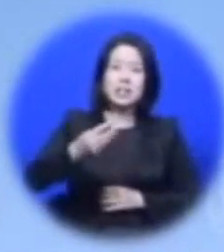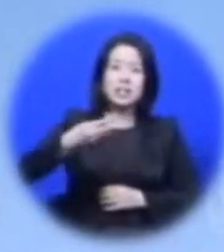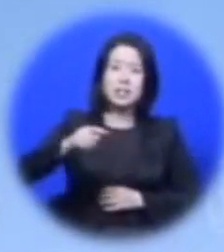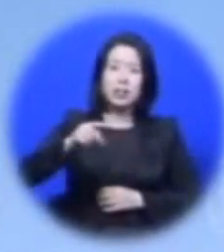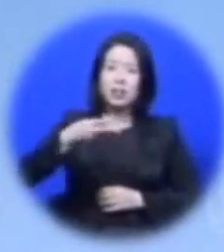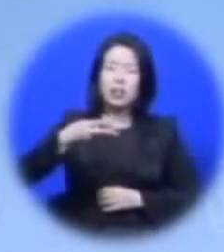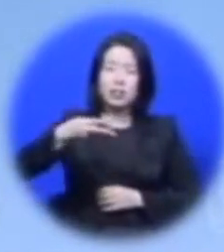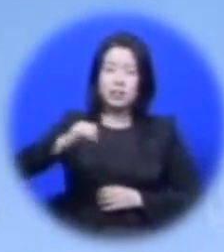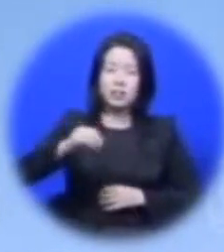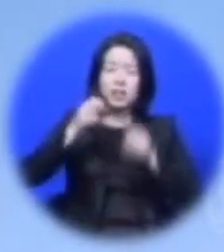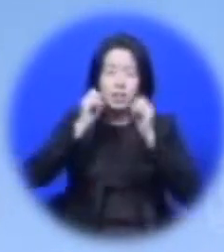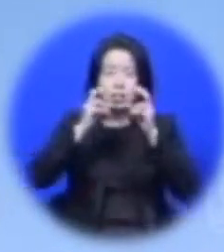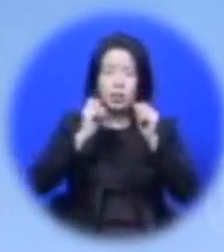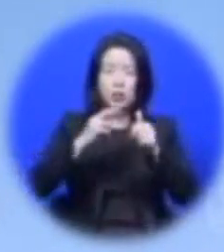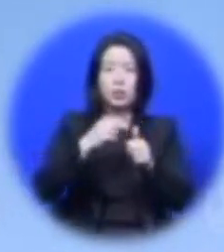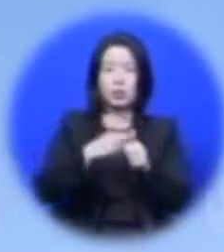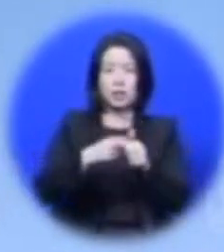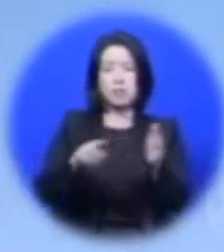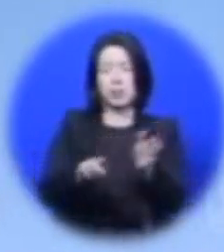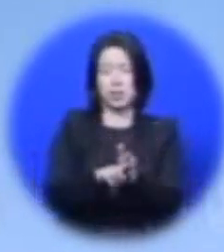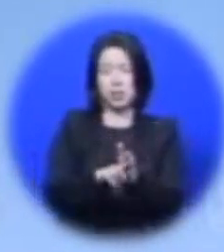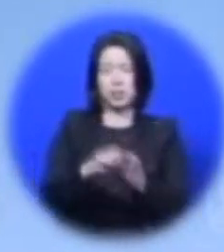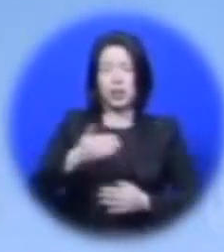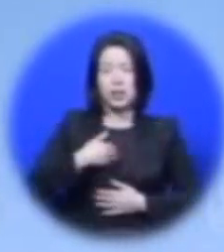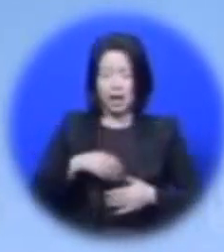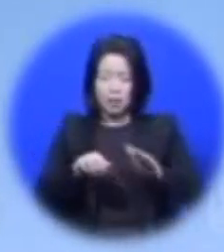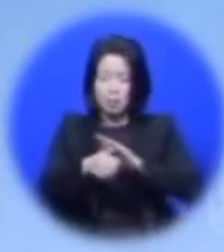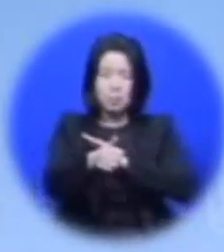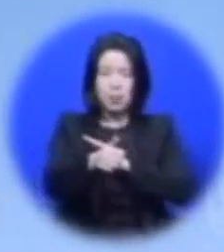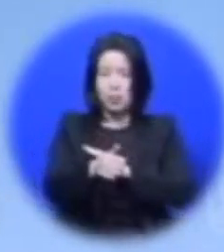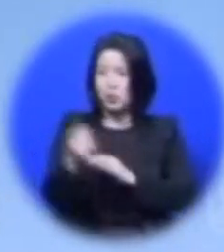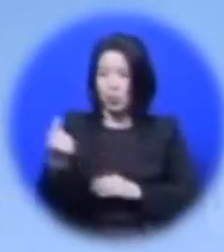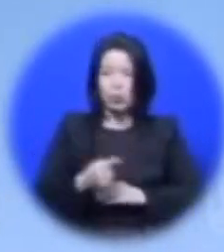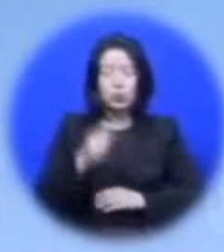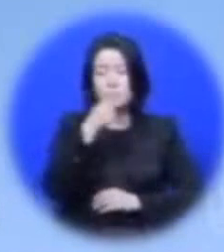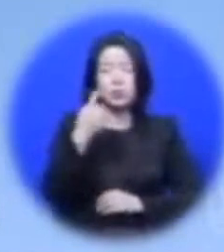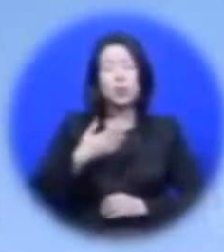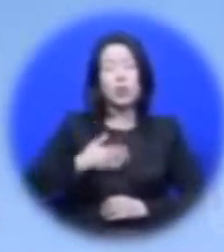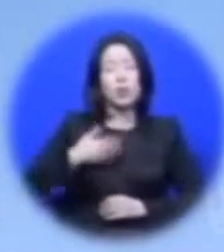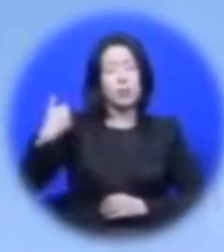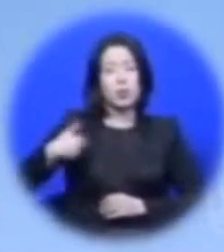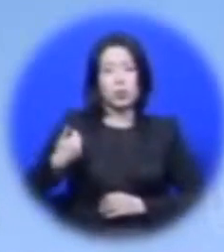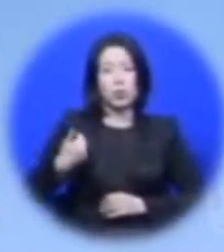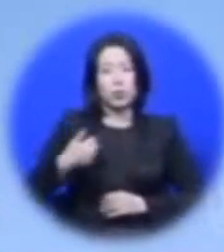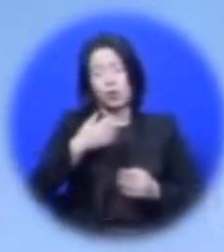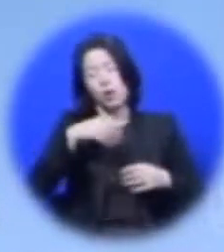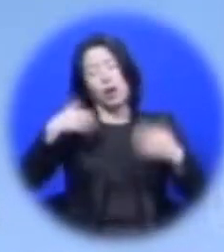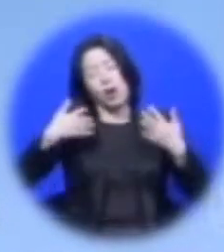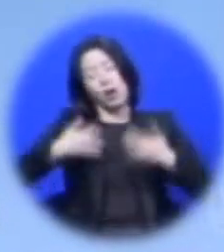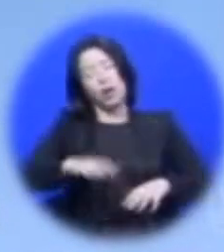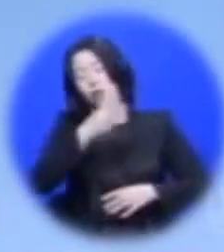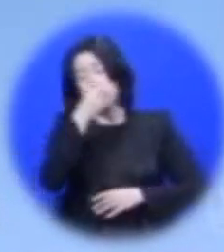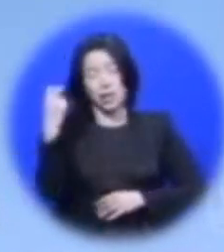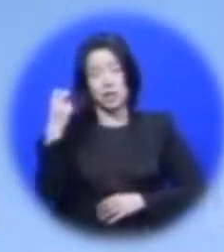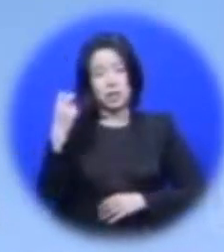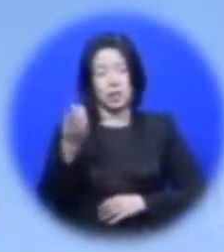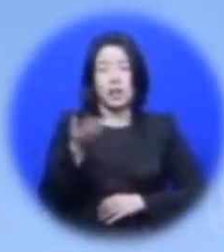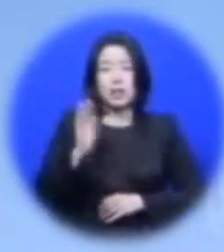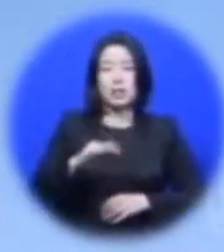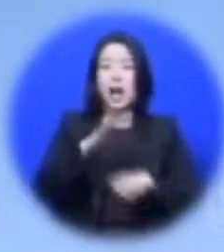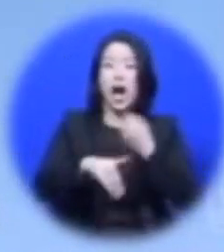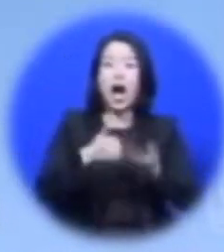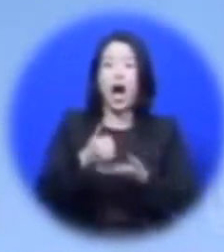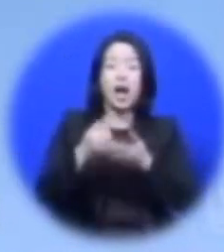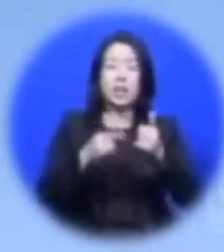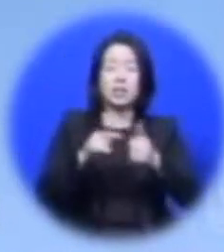믿음이었어요. 나는 뱀이 이불 속에 들어와 있는지도 모르고 그냥 정신없이 피곤해서 잤습니다. 그러나